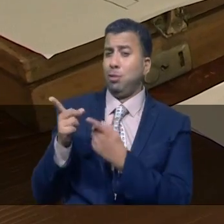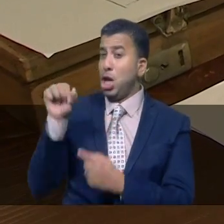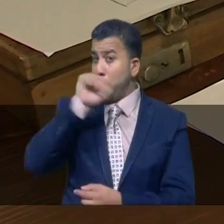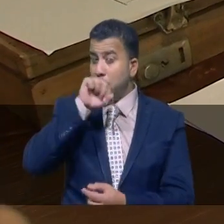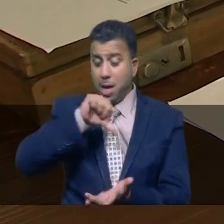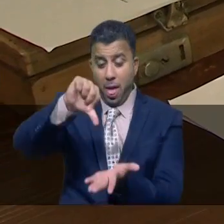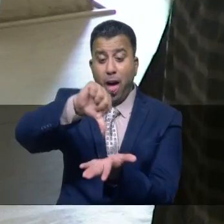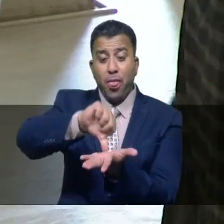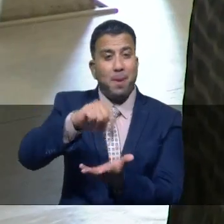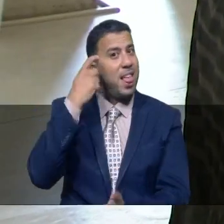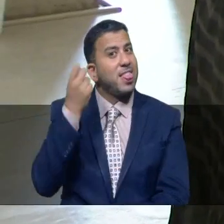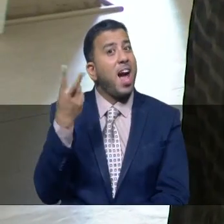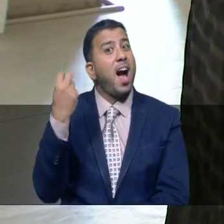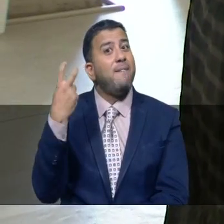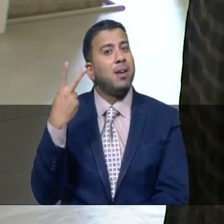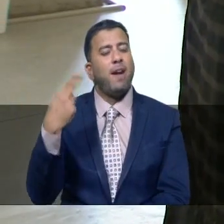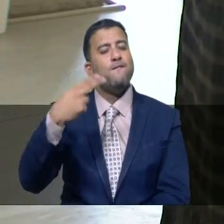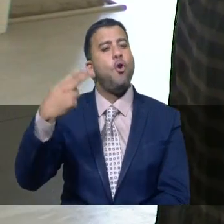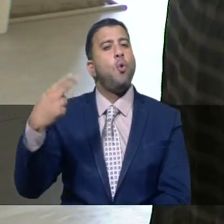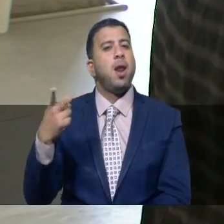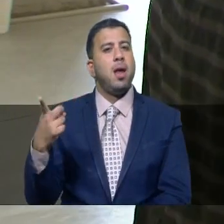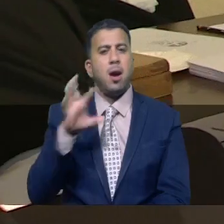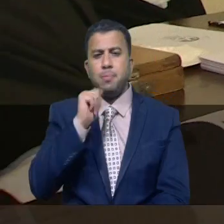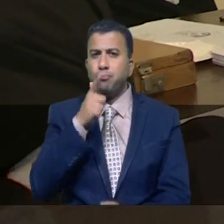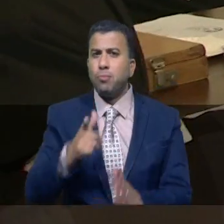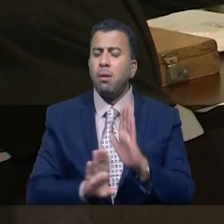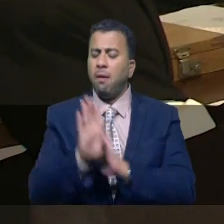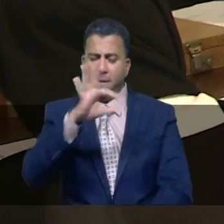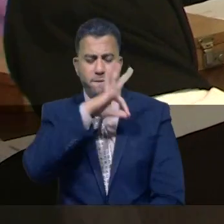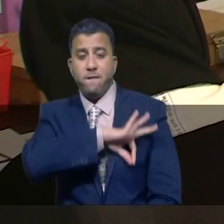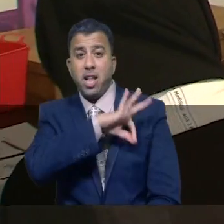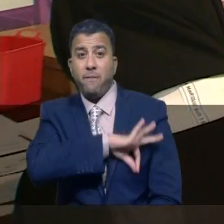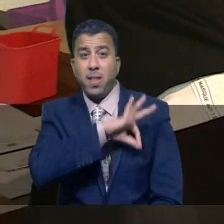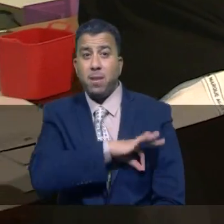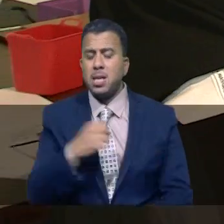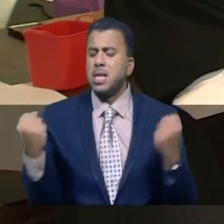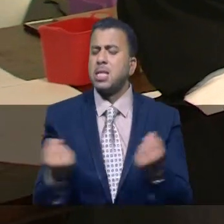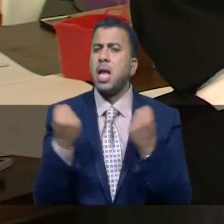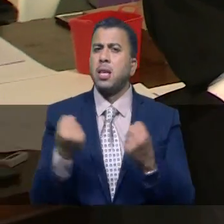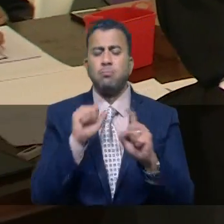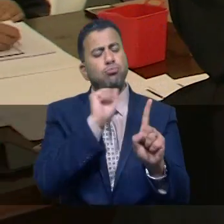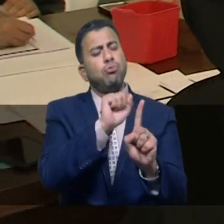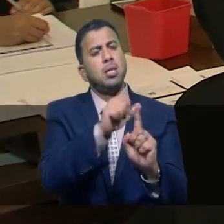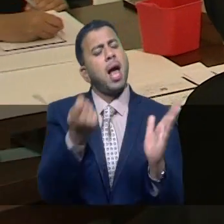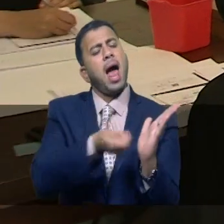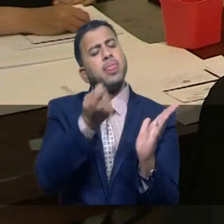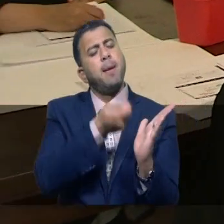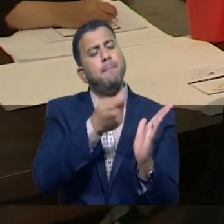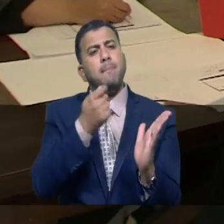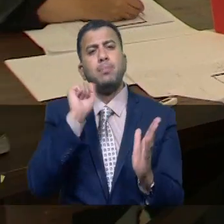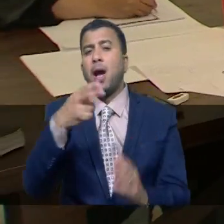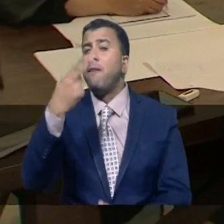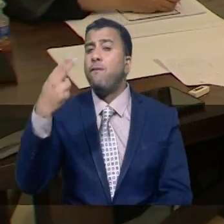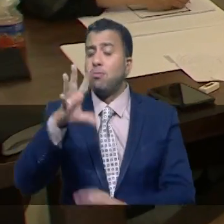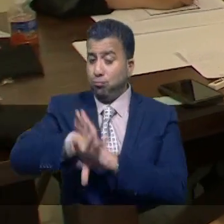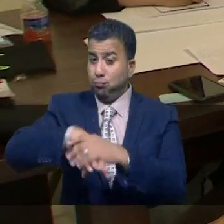عاصمة للثقافة والفنون، ولتحقيق أقصى قدر من الفائدة من خلال تدريب المتخصصين في الأدب والفنون على